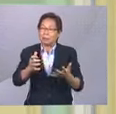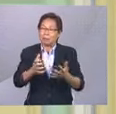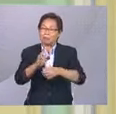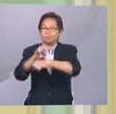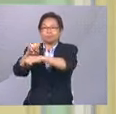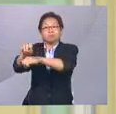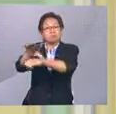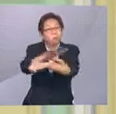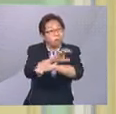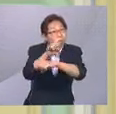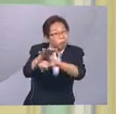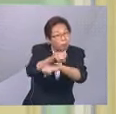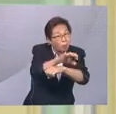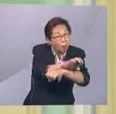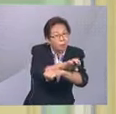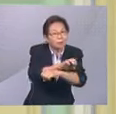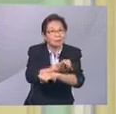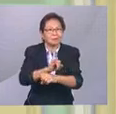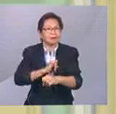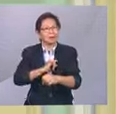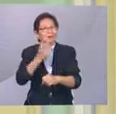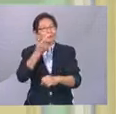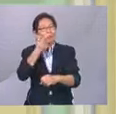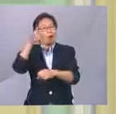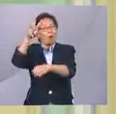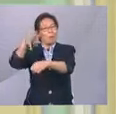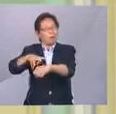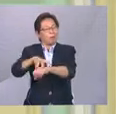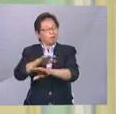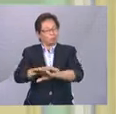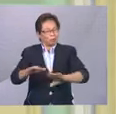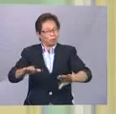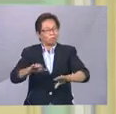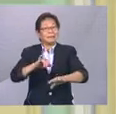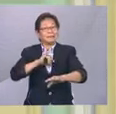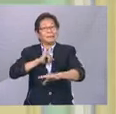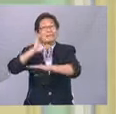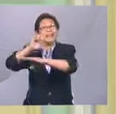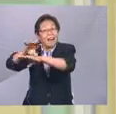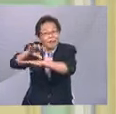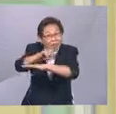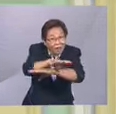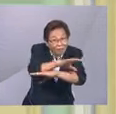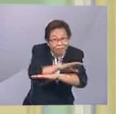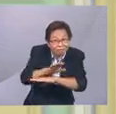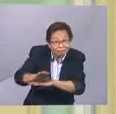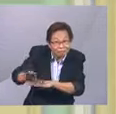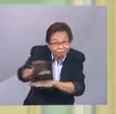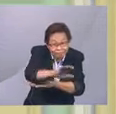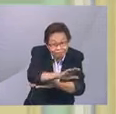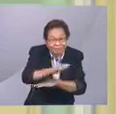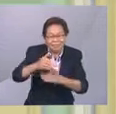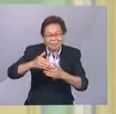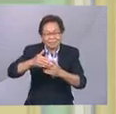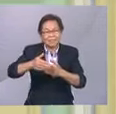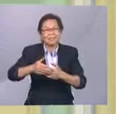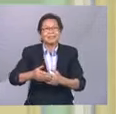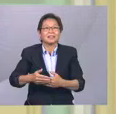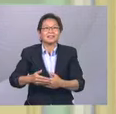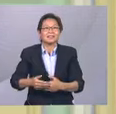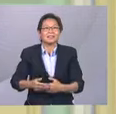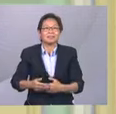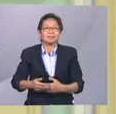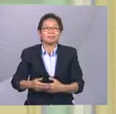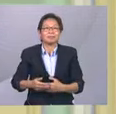saya Jatanras Purnama tetapi saya ingin memberikan Ingatkan selepas posting